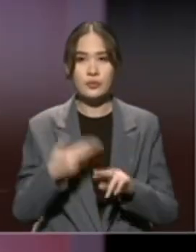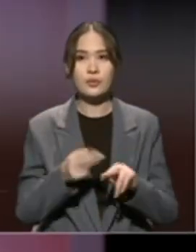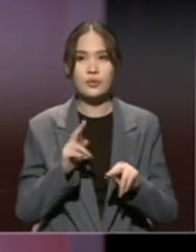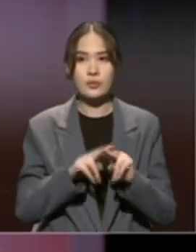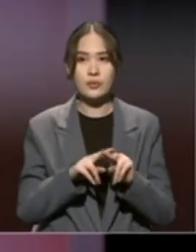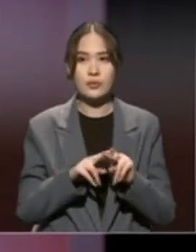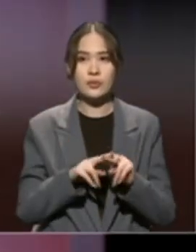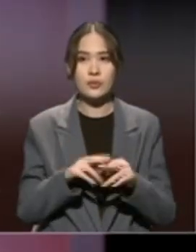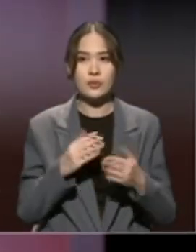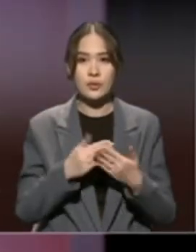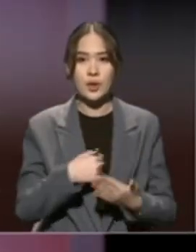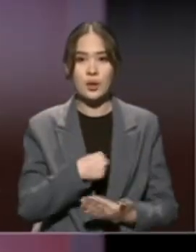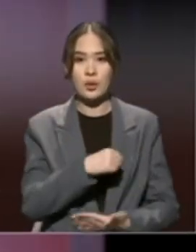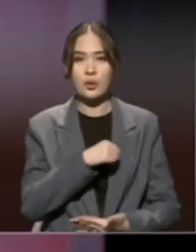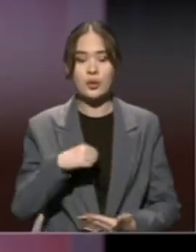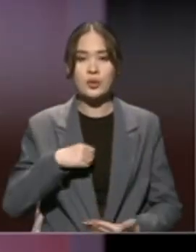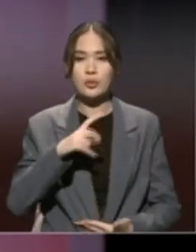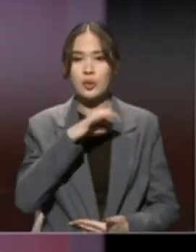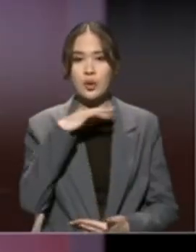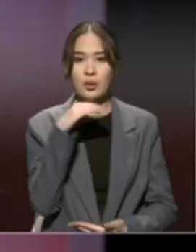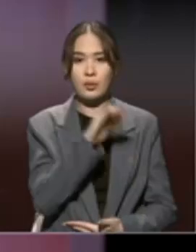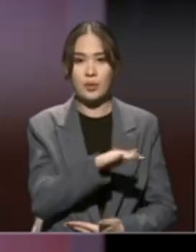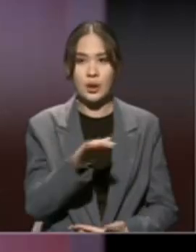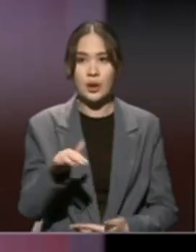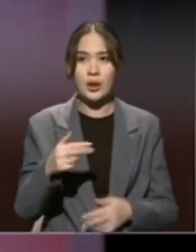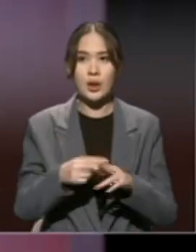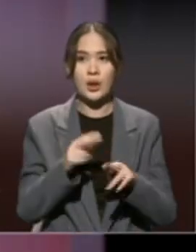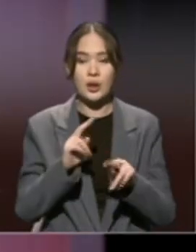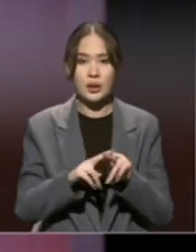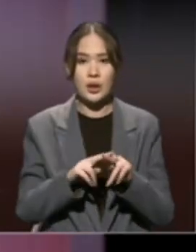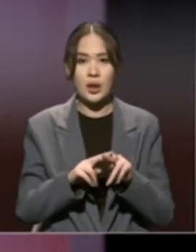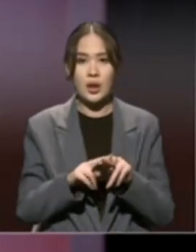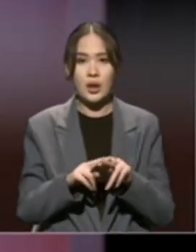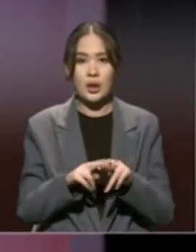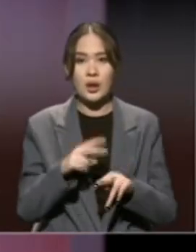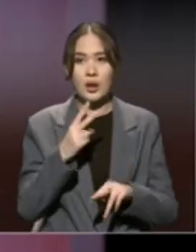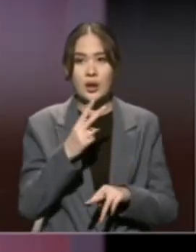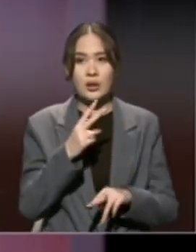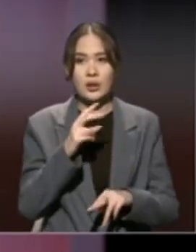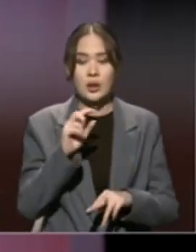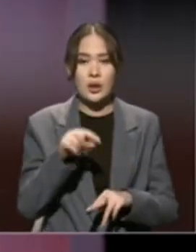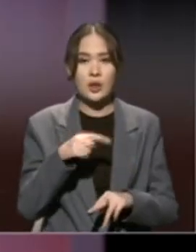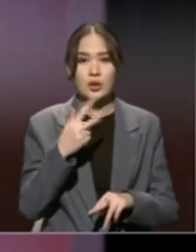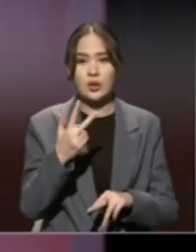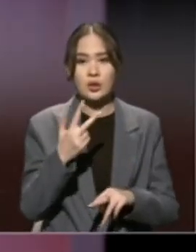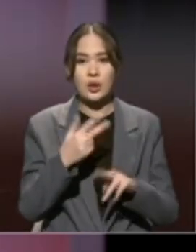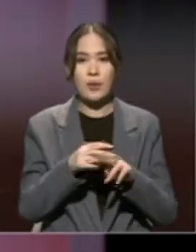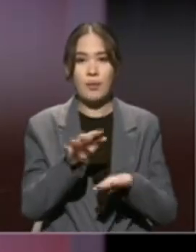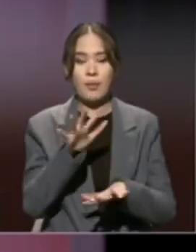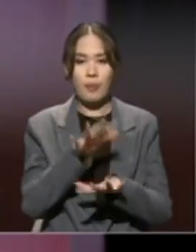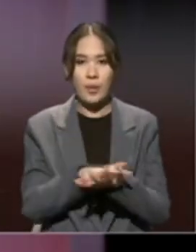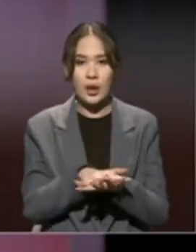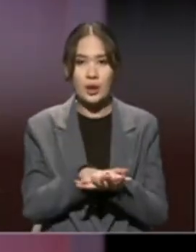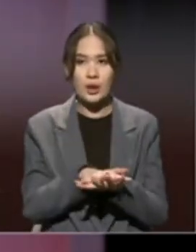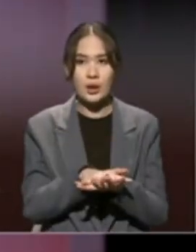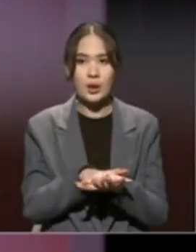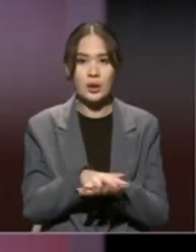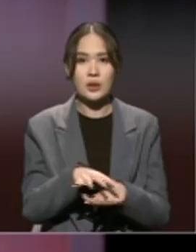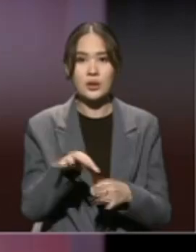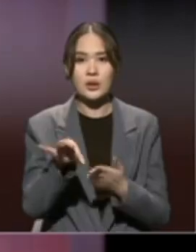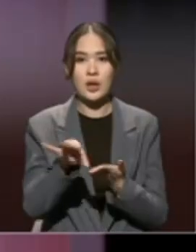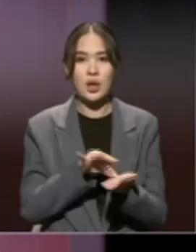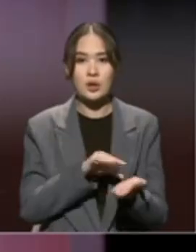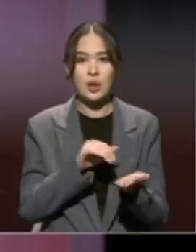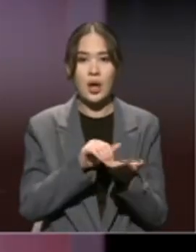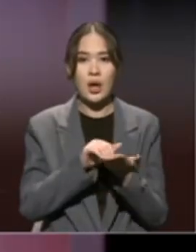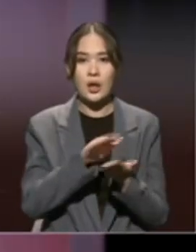Өйткені мысалы мен өзім көп балалы анамын да. Көпбалалы анаға екінші деңгейлі банктер сразу отказ береді